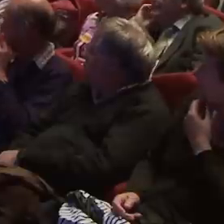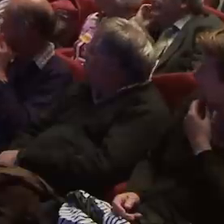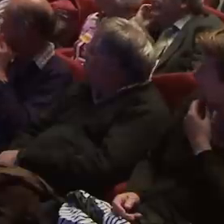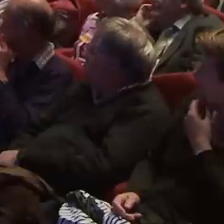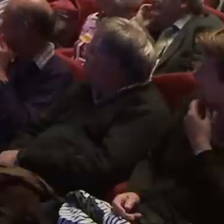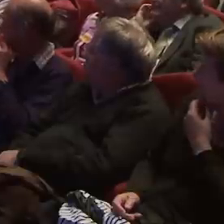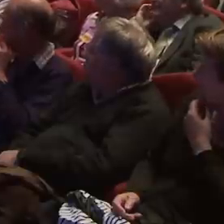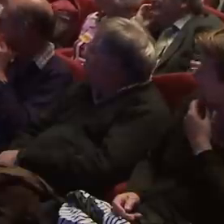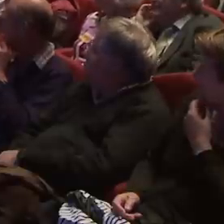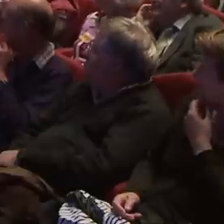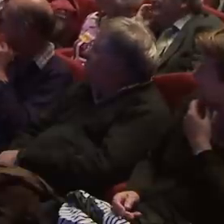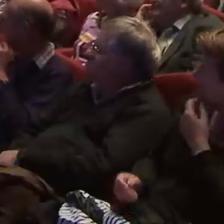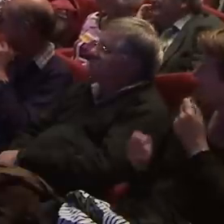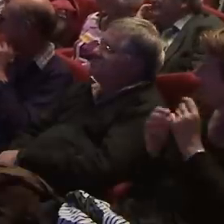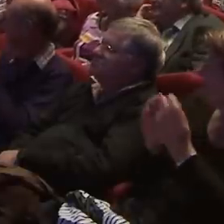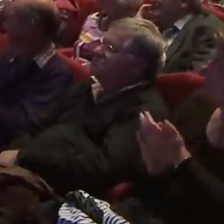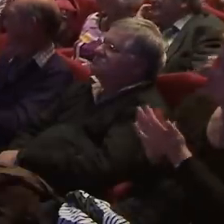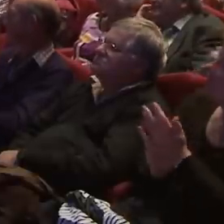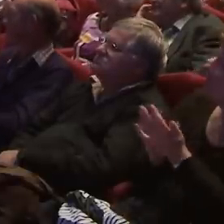marche. Voilà.